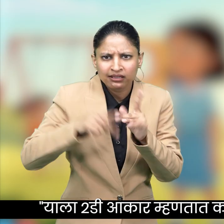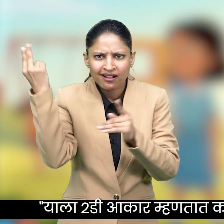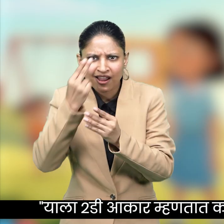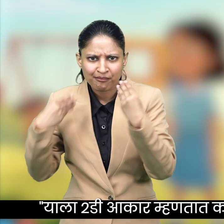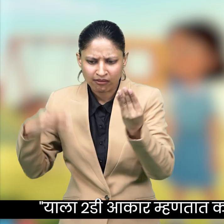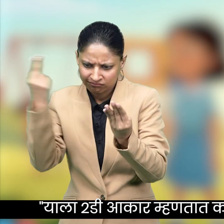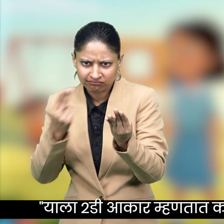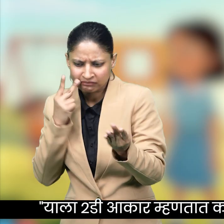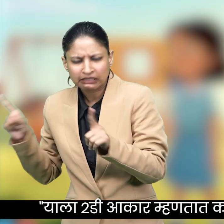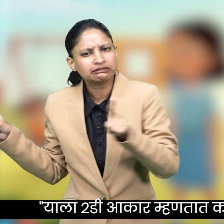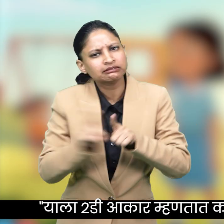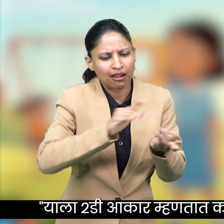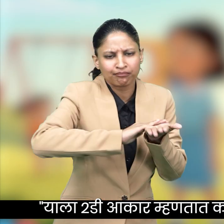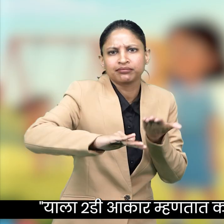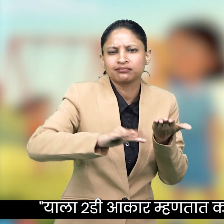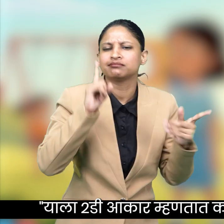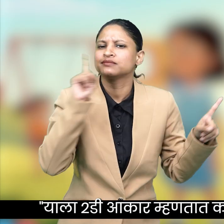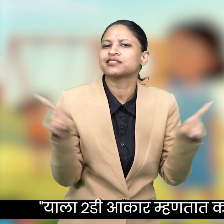सपाट असतात.